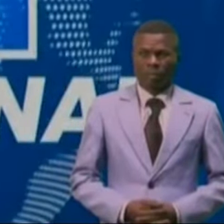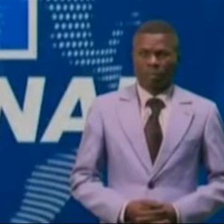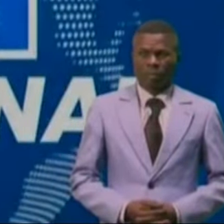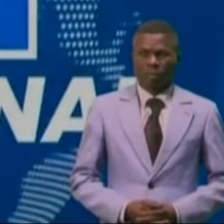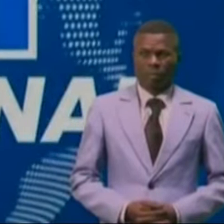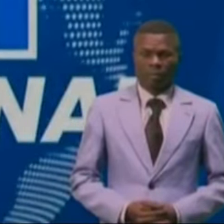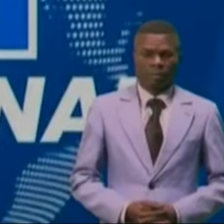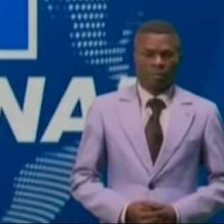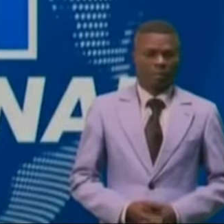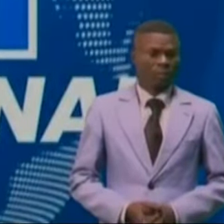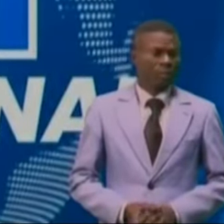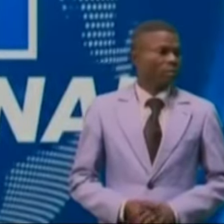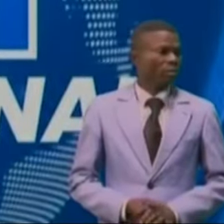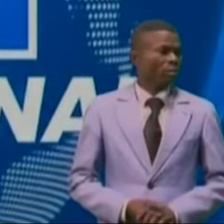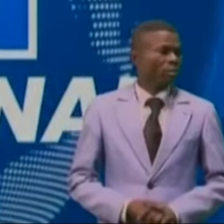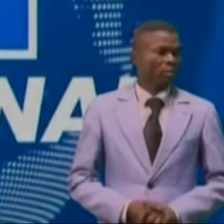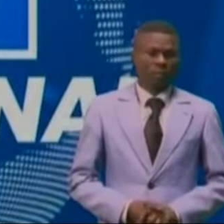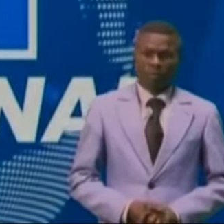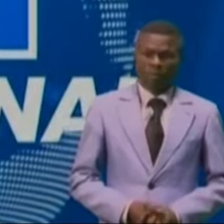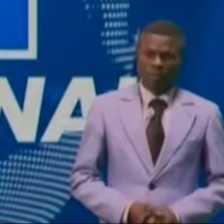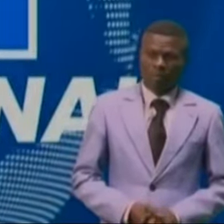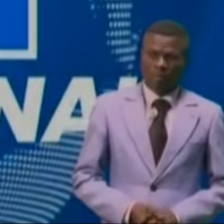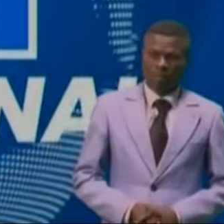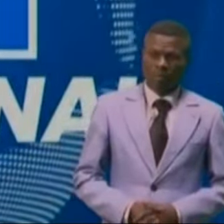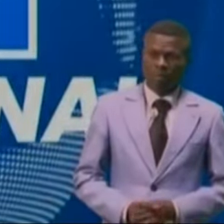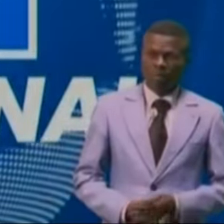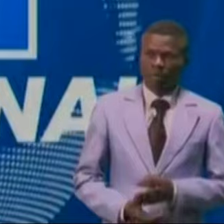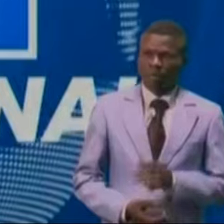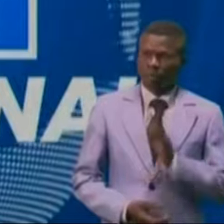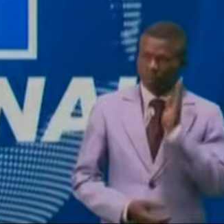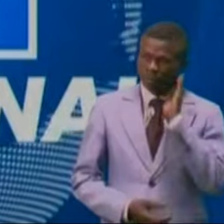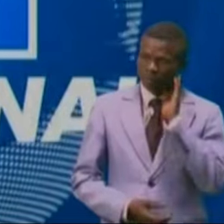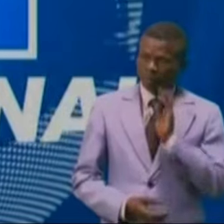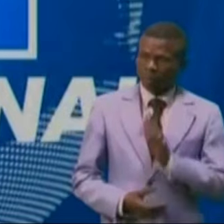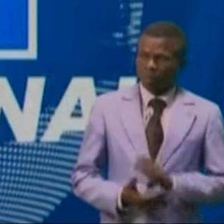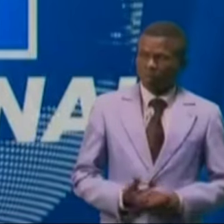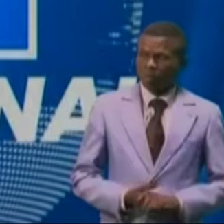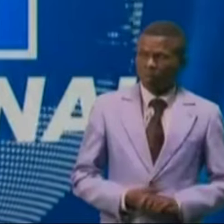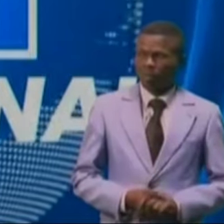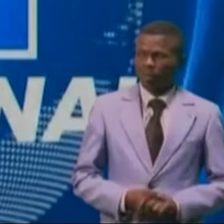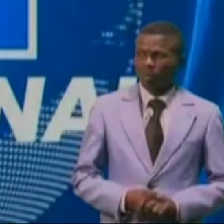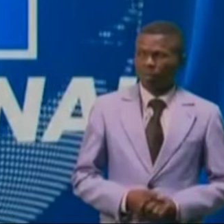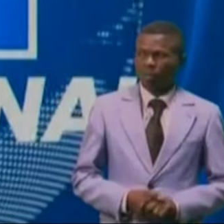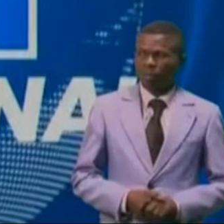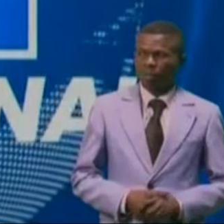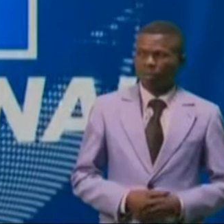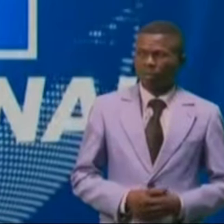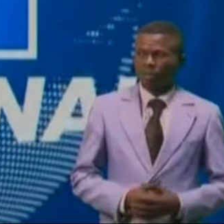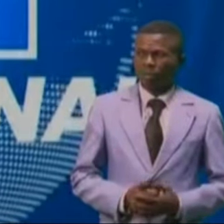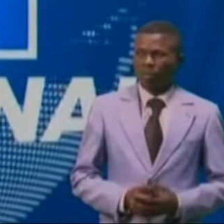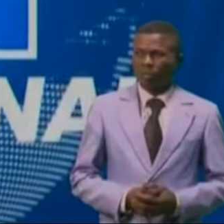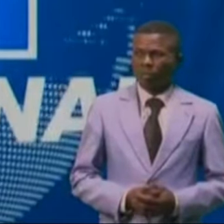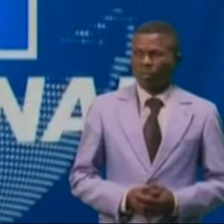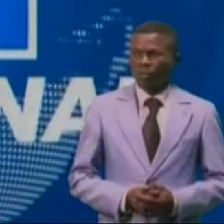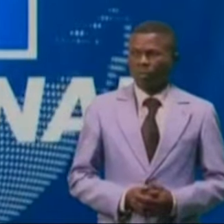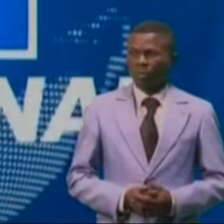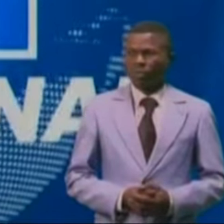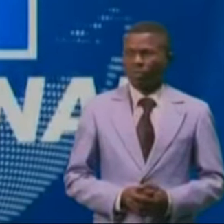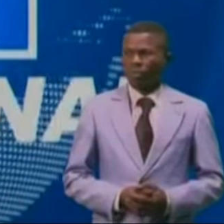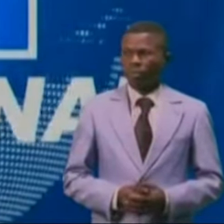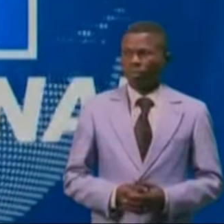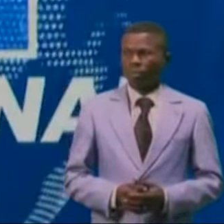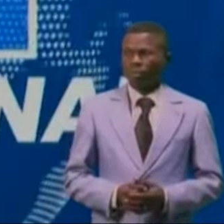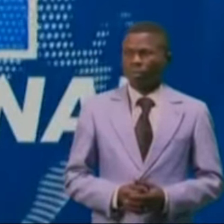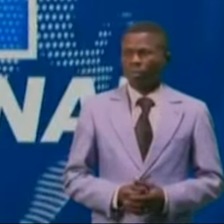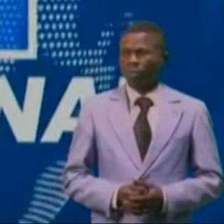samedi au FC Céleste de Mbandaka. Il était au stade des Martyrs. Le chef de l'État, Félix Tshisekedi Tshilombo, a